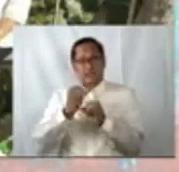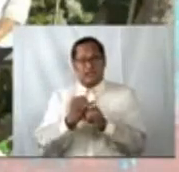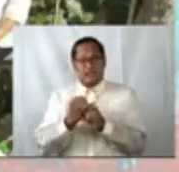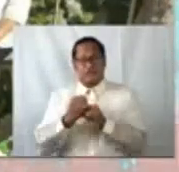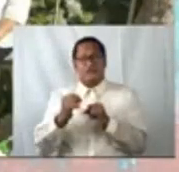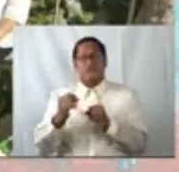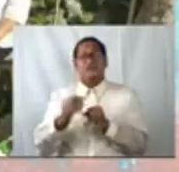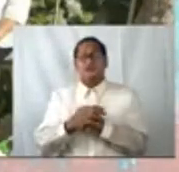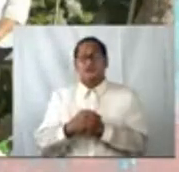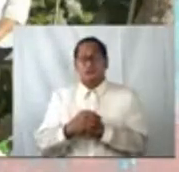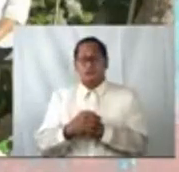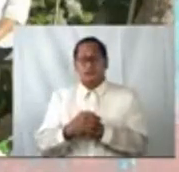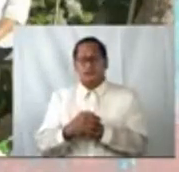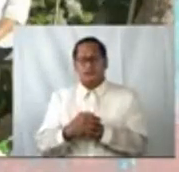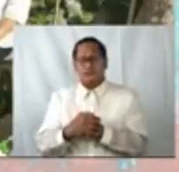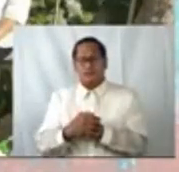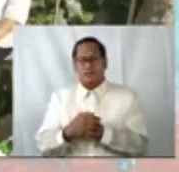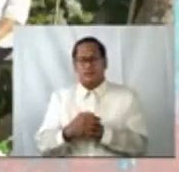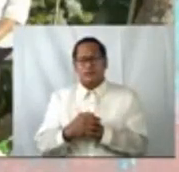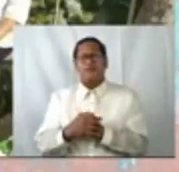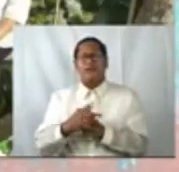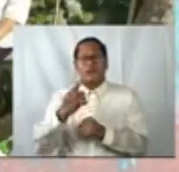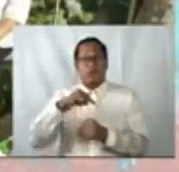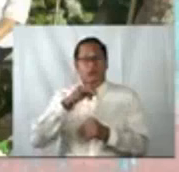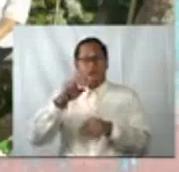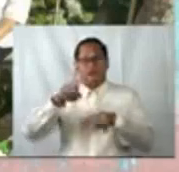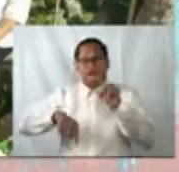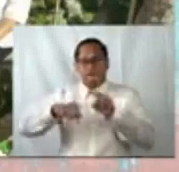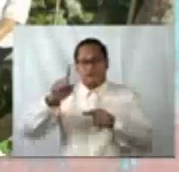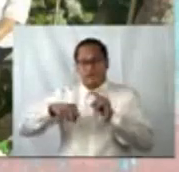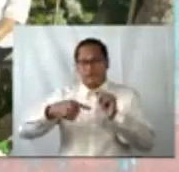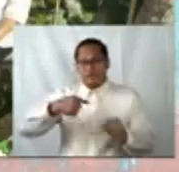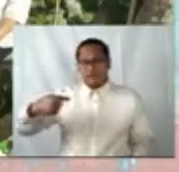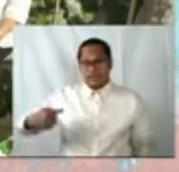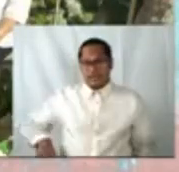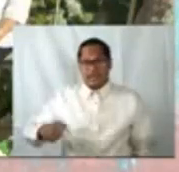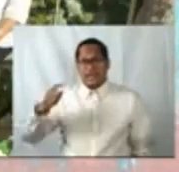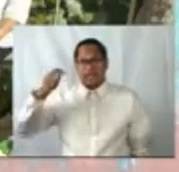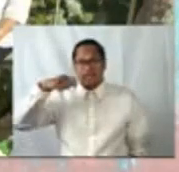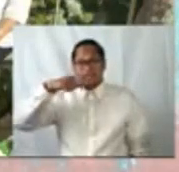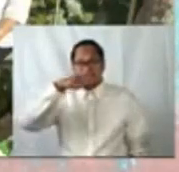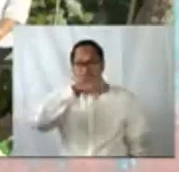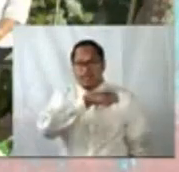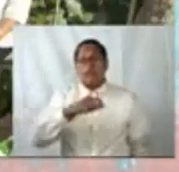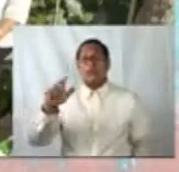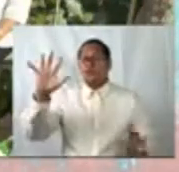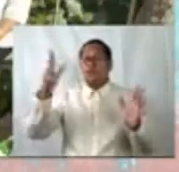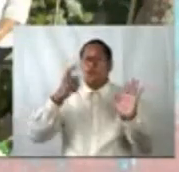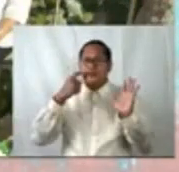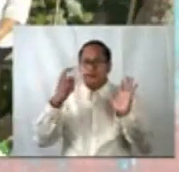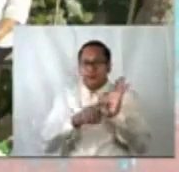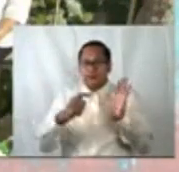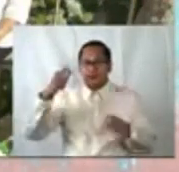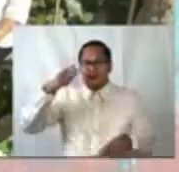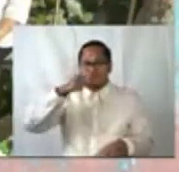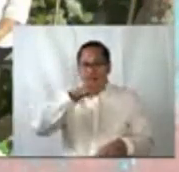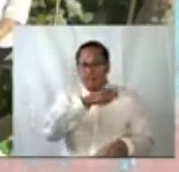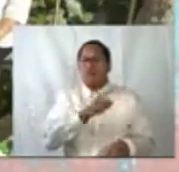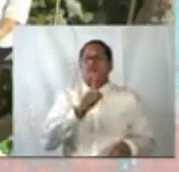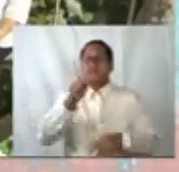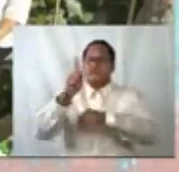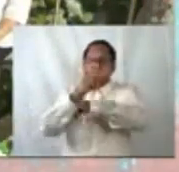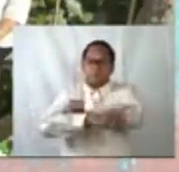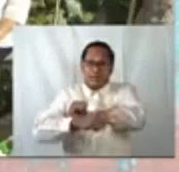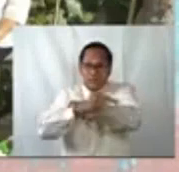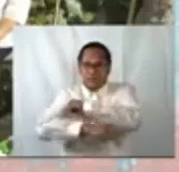mabilis. Ang ating kaibigang bansang China at Taiwan, walang nagre-recognize sa Taiwan. Yan po isang probinsya lamang. But